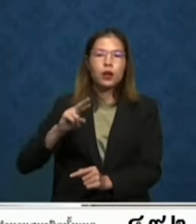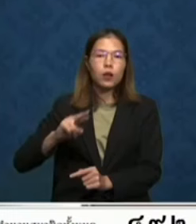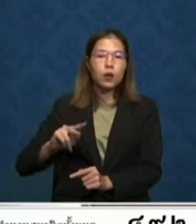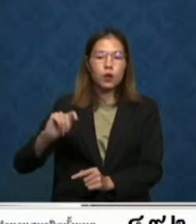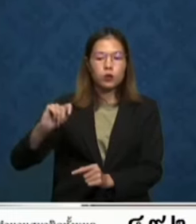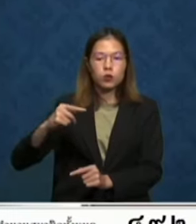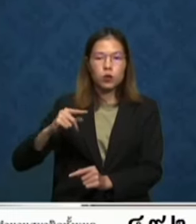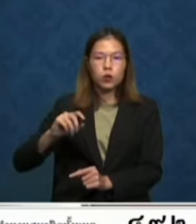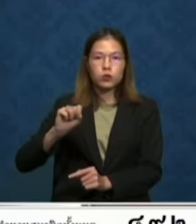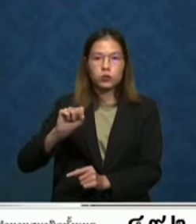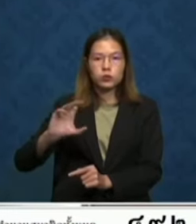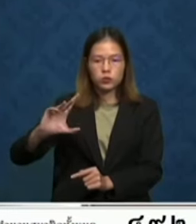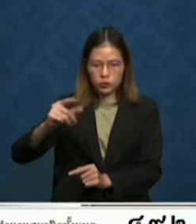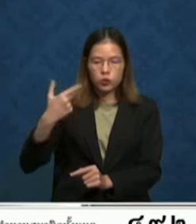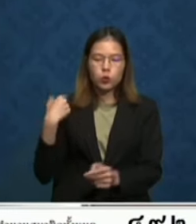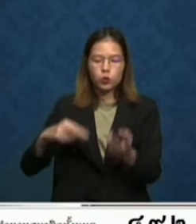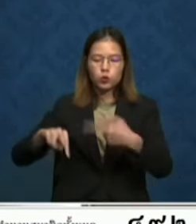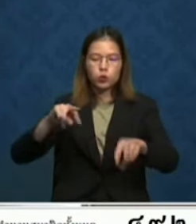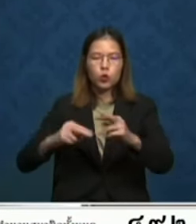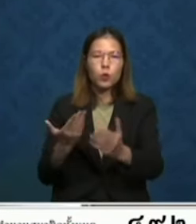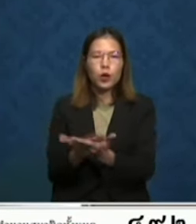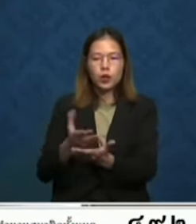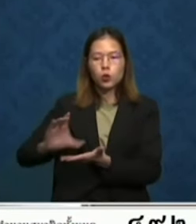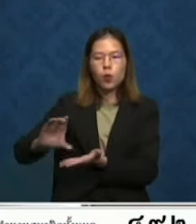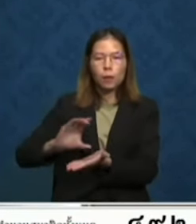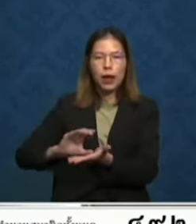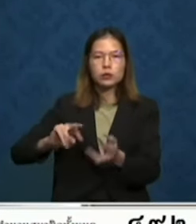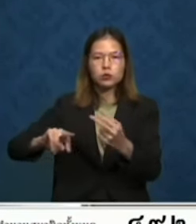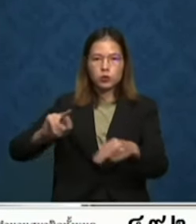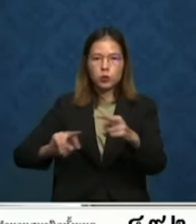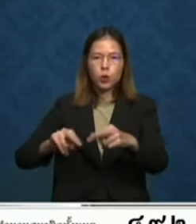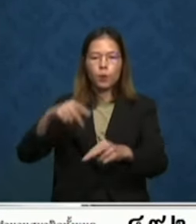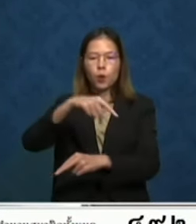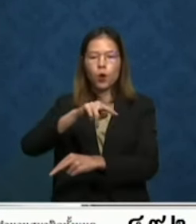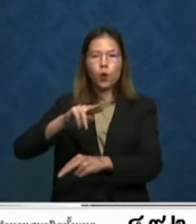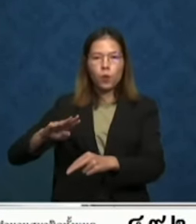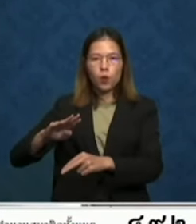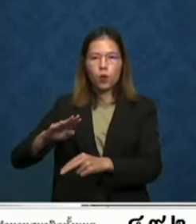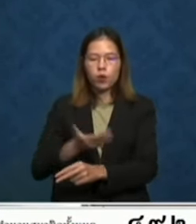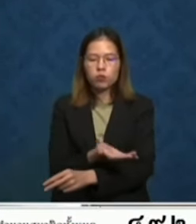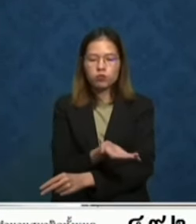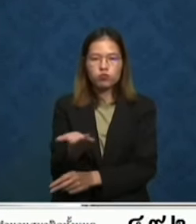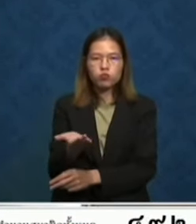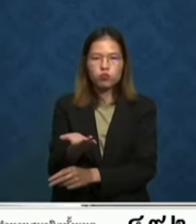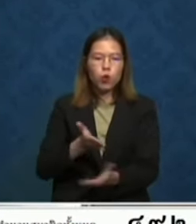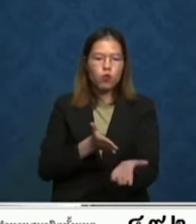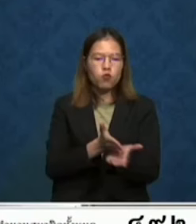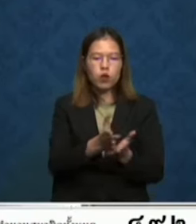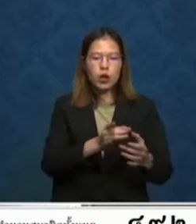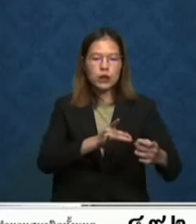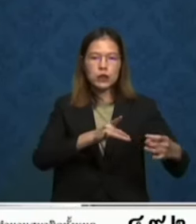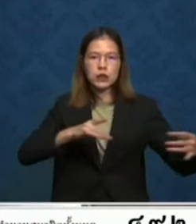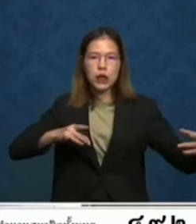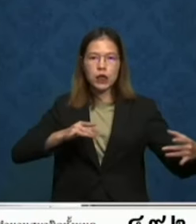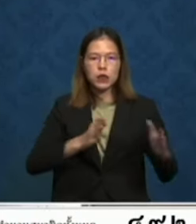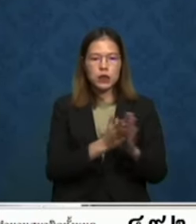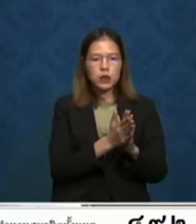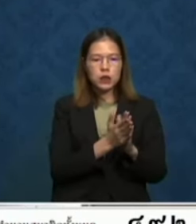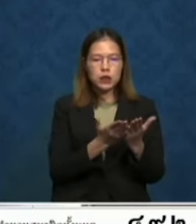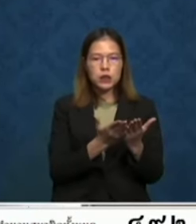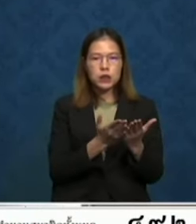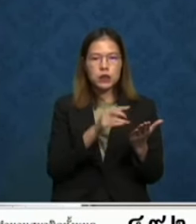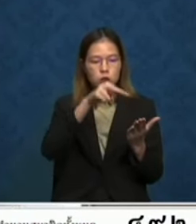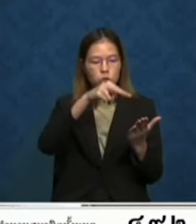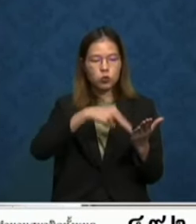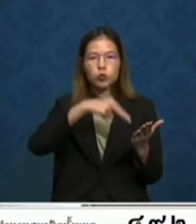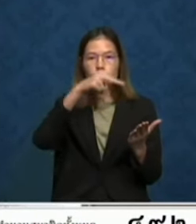จะเกิดความรอบครอบรัดกุมในการตรวจสอบเงินงบประมาณตรงนี้ฉะนั้นพรบฉบับนี้ที่เพื่อนสมาชิกพรรคฝ่ายค้านเสนอมา1หน้า A4 ในการตรวจ